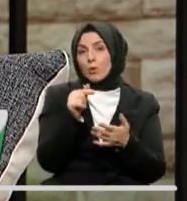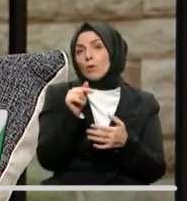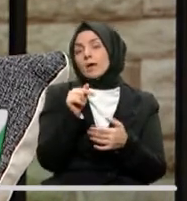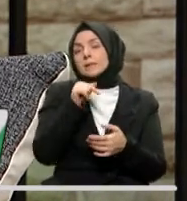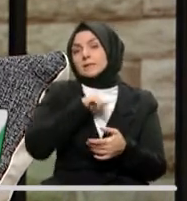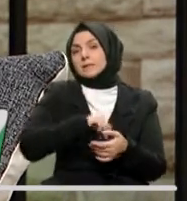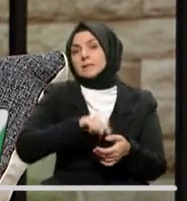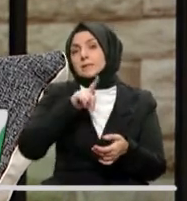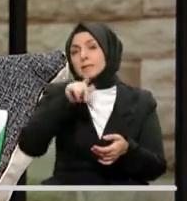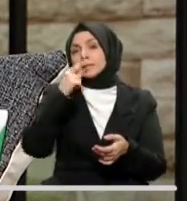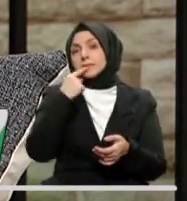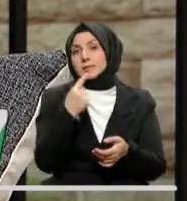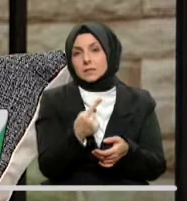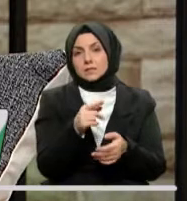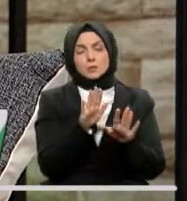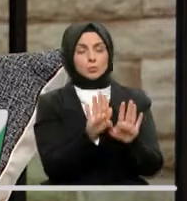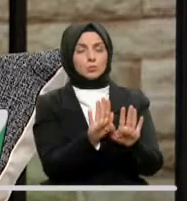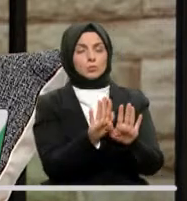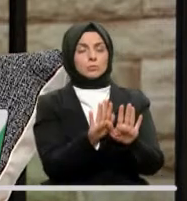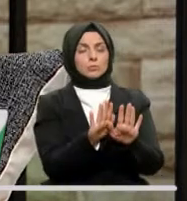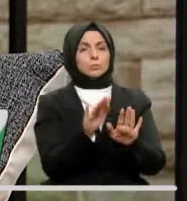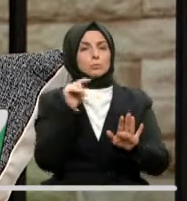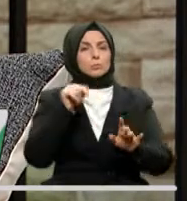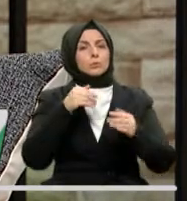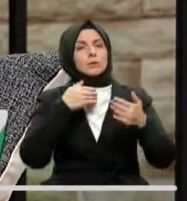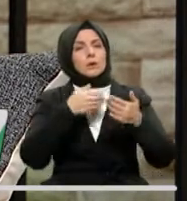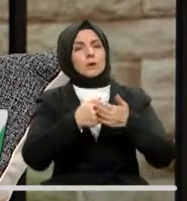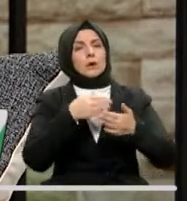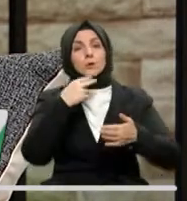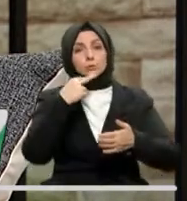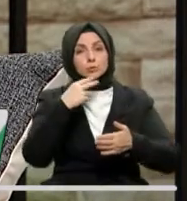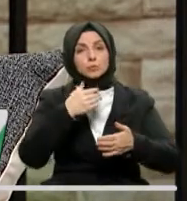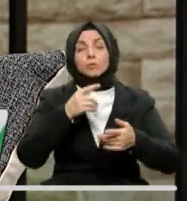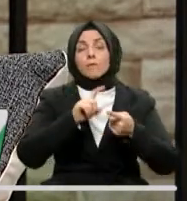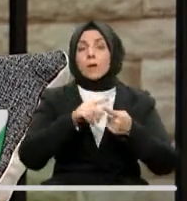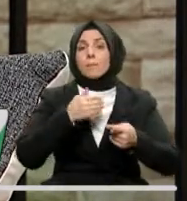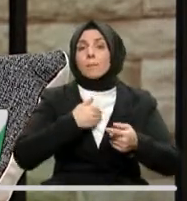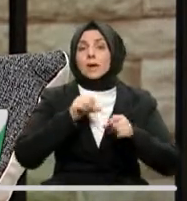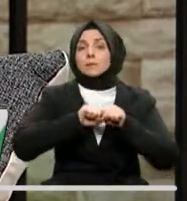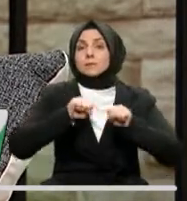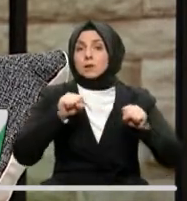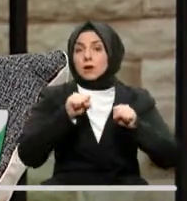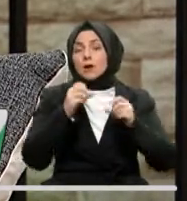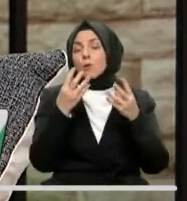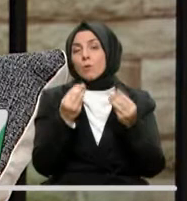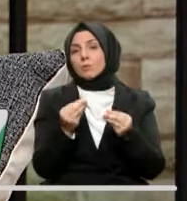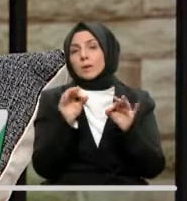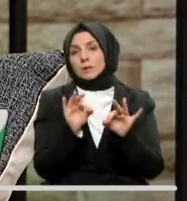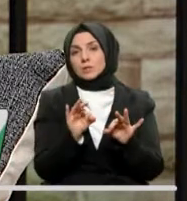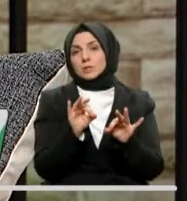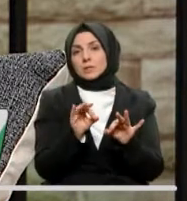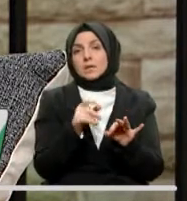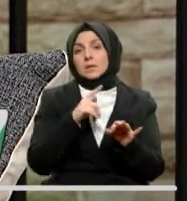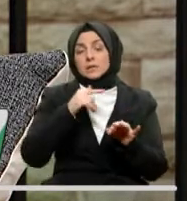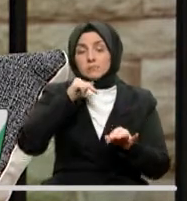Çünkü bugüne kadar konuştum ve bugüne kadar konuştum da ben zarar görmeye başladım artık Sen burada dur ve şu şekilde